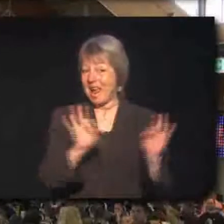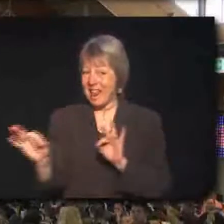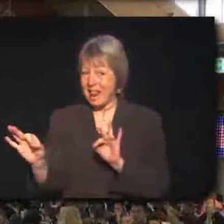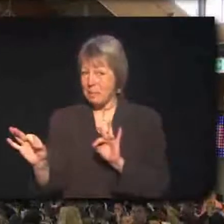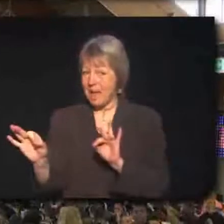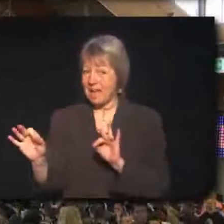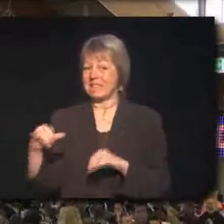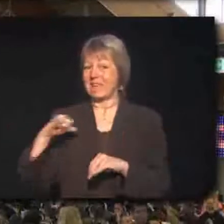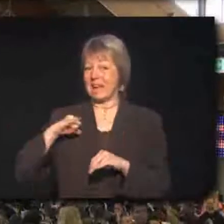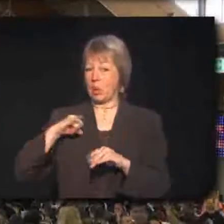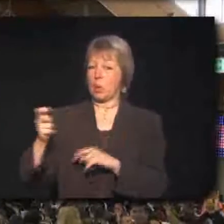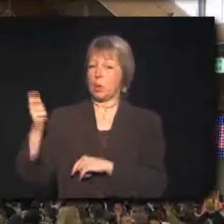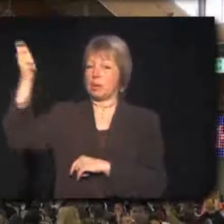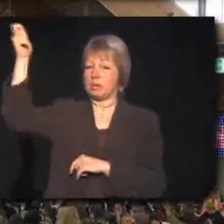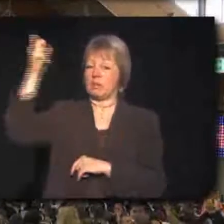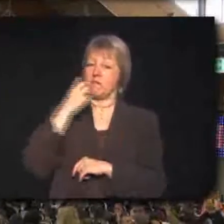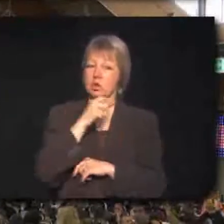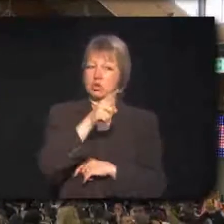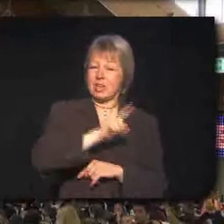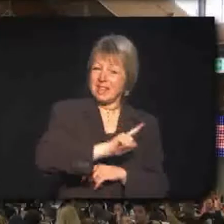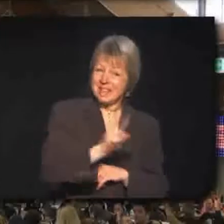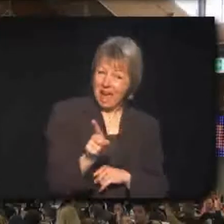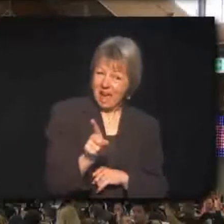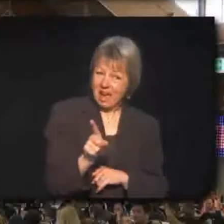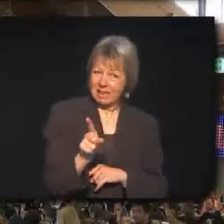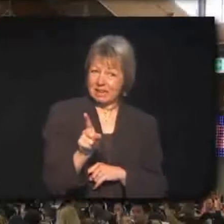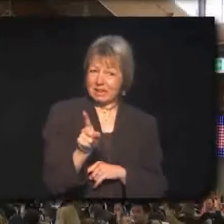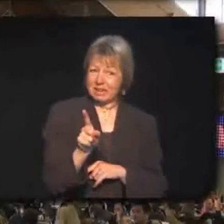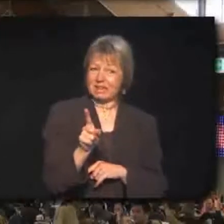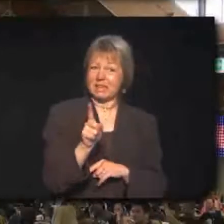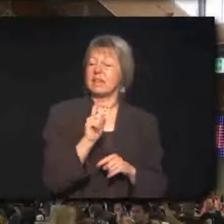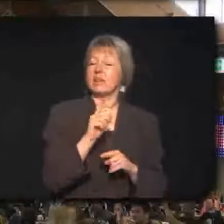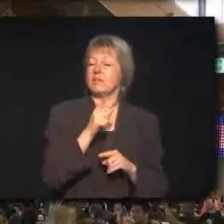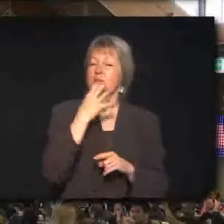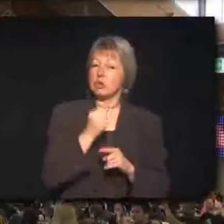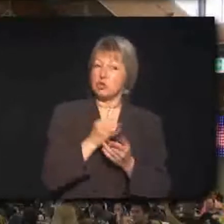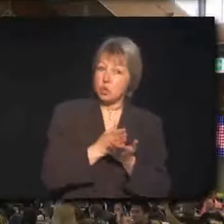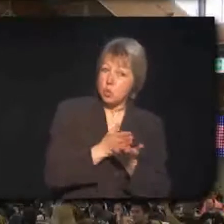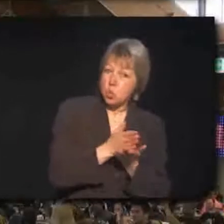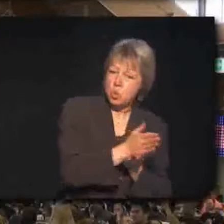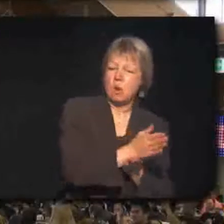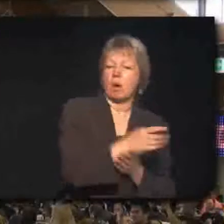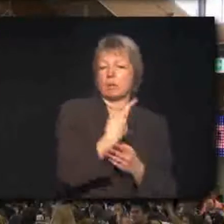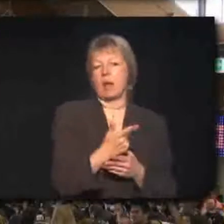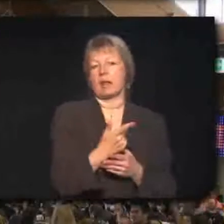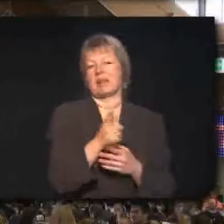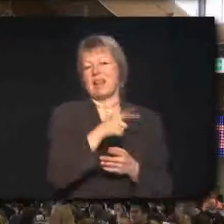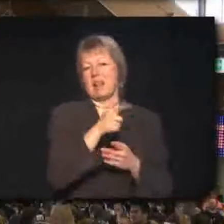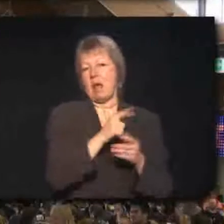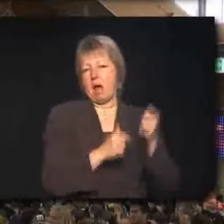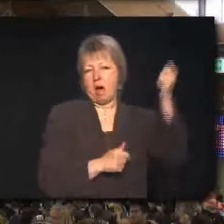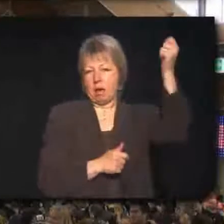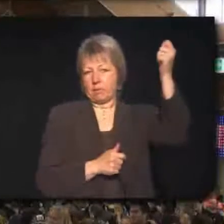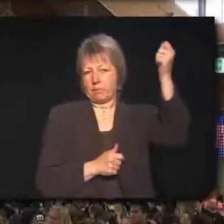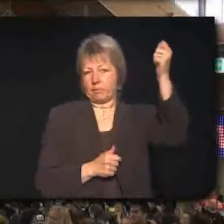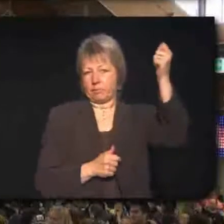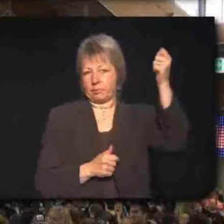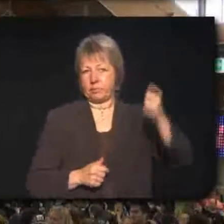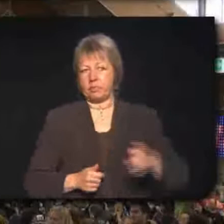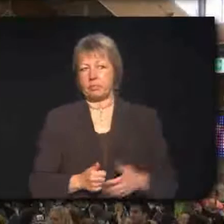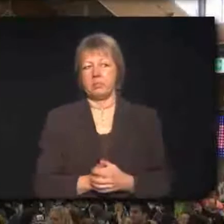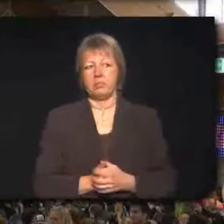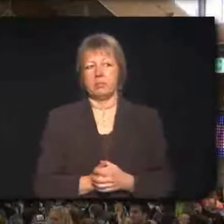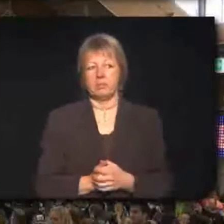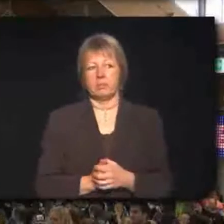grün wenn ihr Nein wollt ständig wollte lila okay mach mal